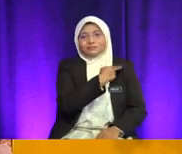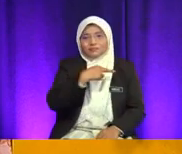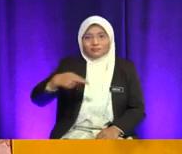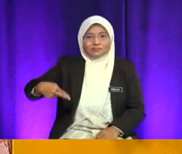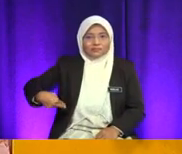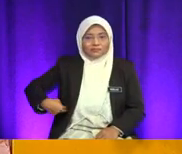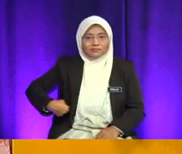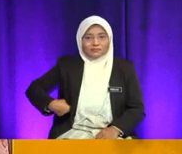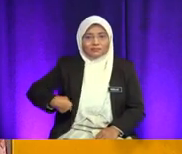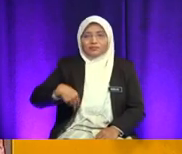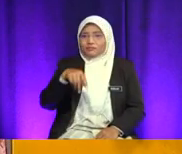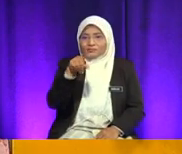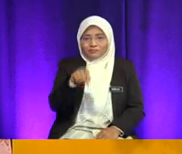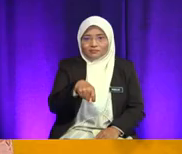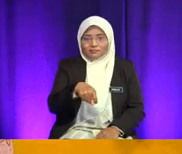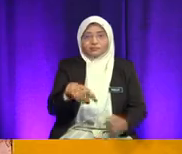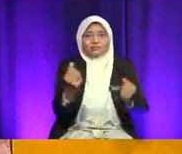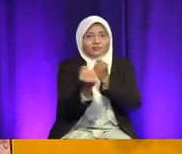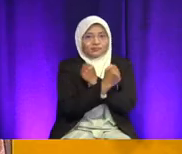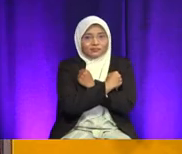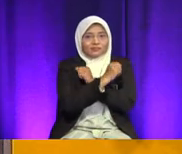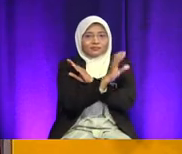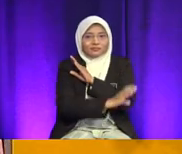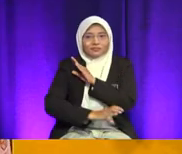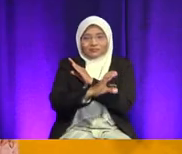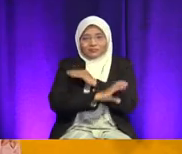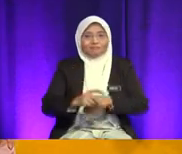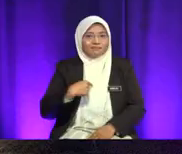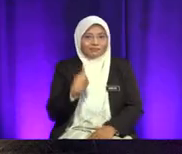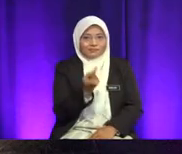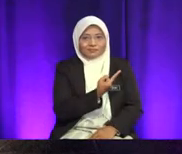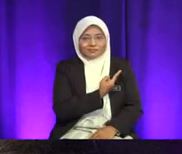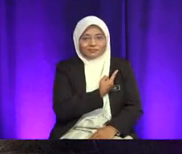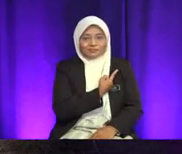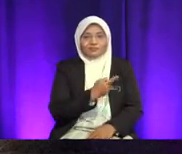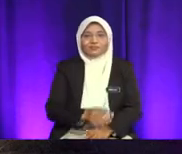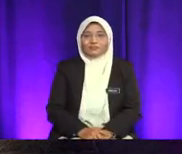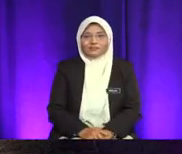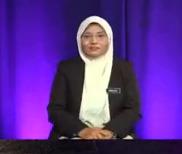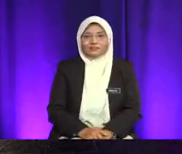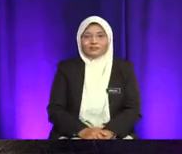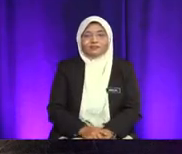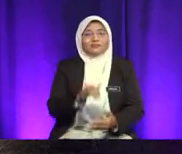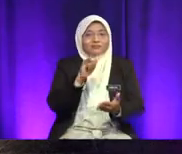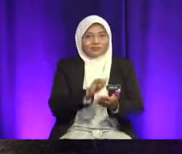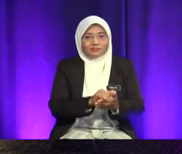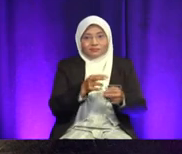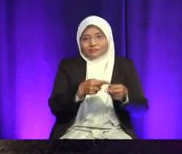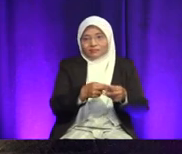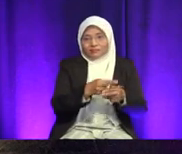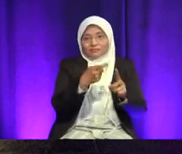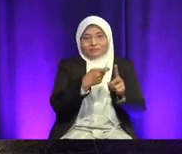perlulah sayangi negara kita daulat tuanku dan pasti itu rumusan daripada